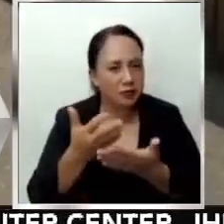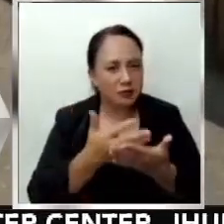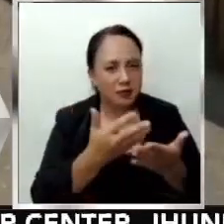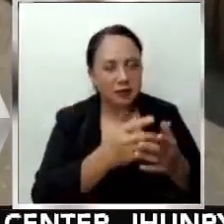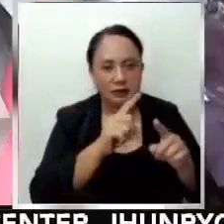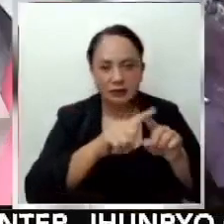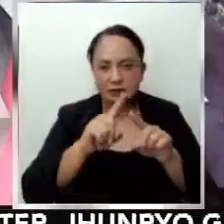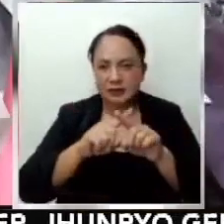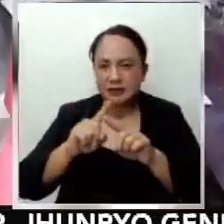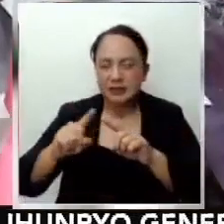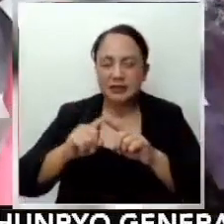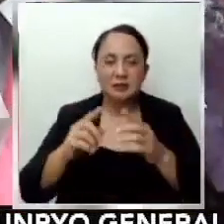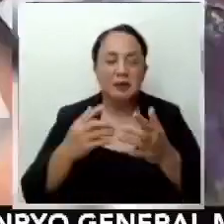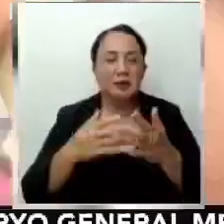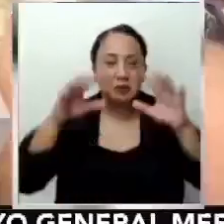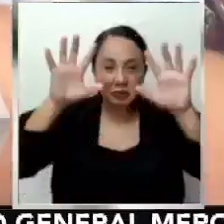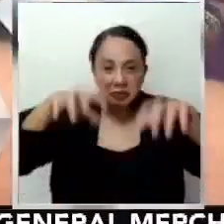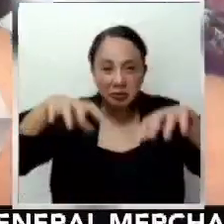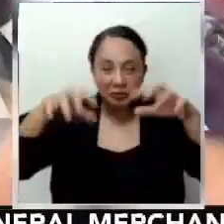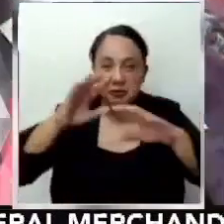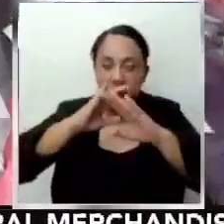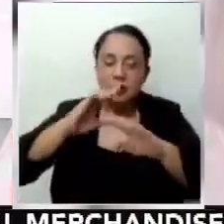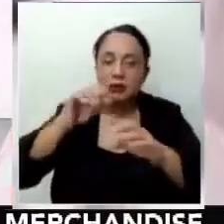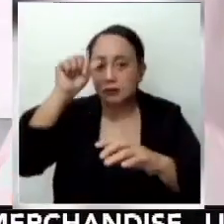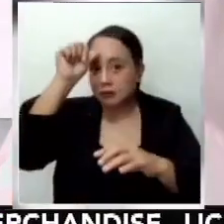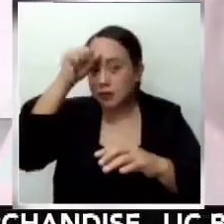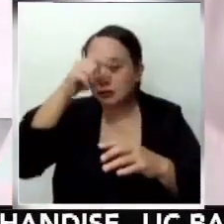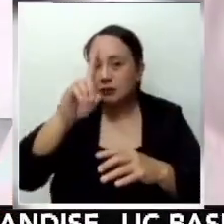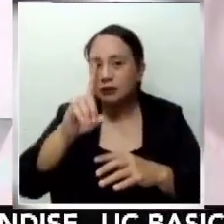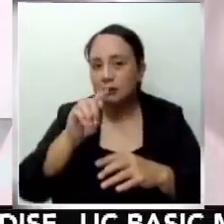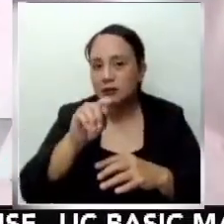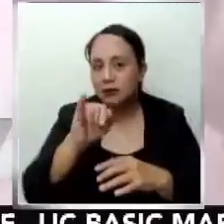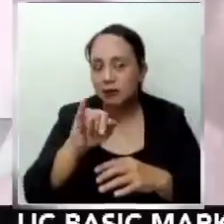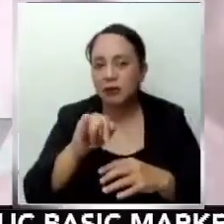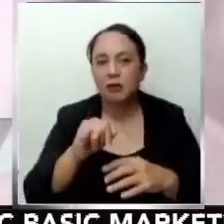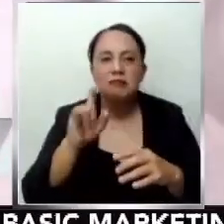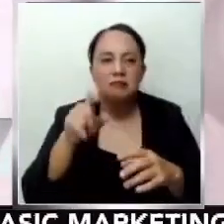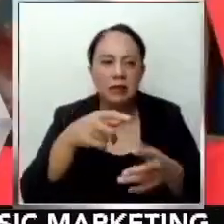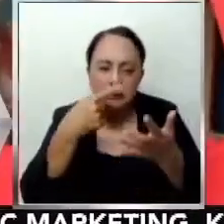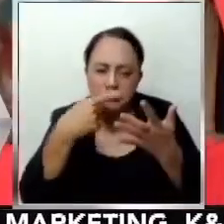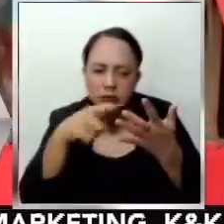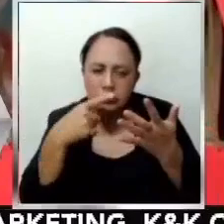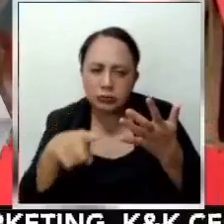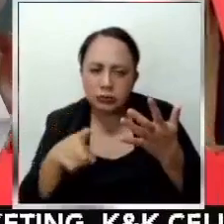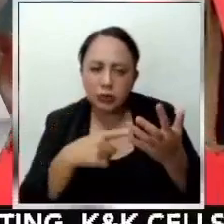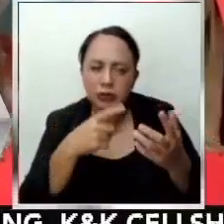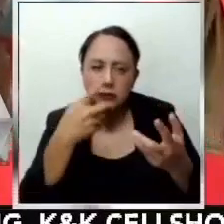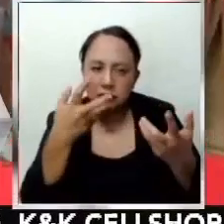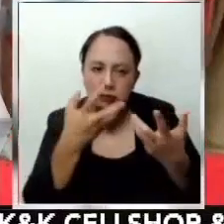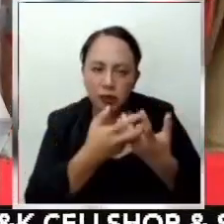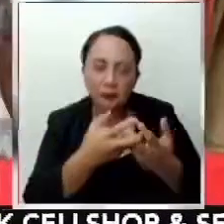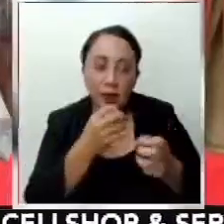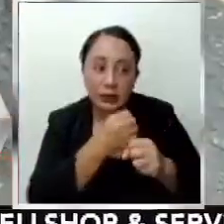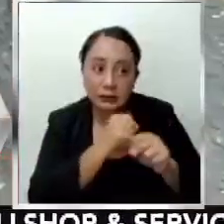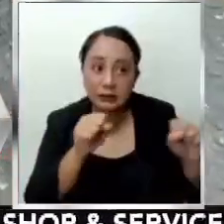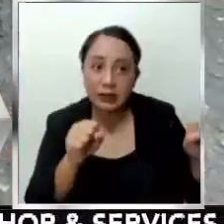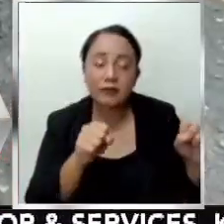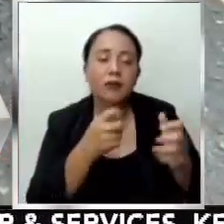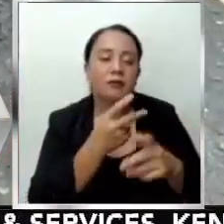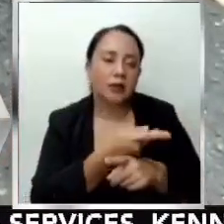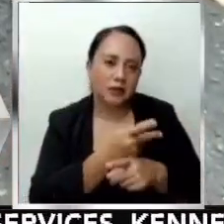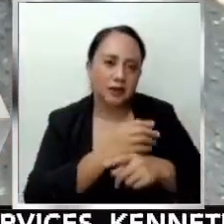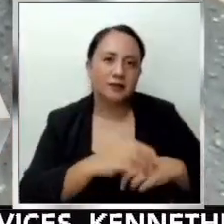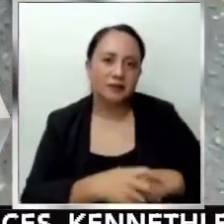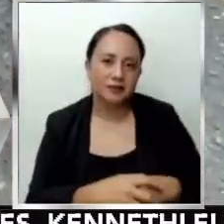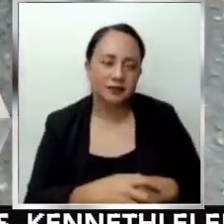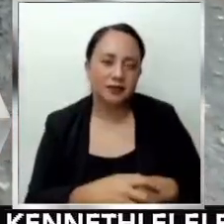anumang produkto, laging paalala ng DTI, maging mapanuri kung tama at ligtas ang produkto.